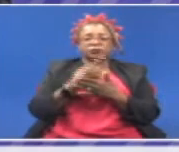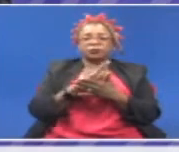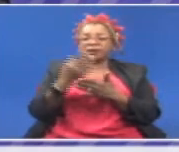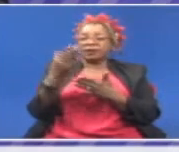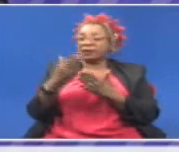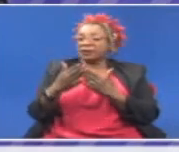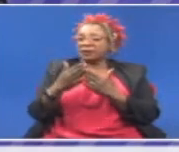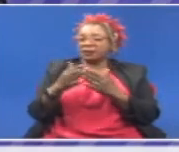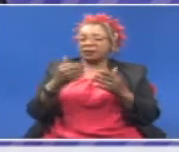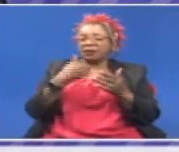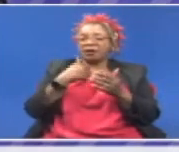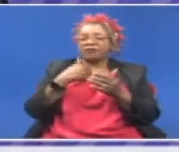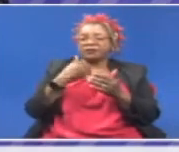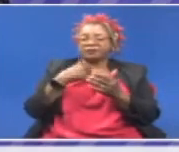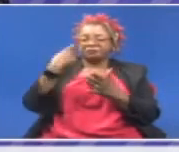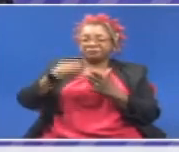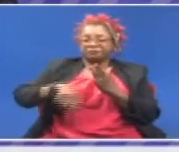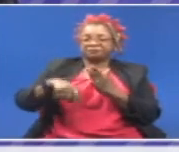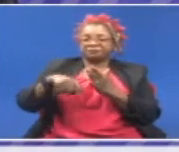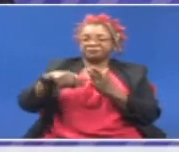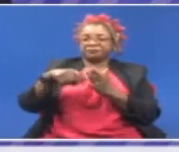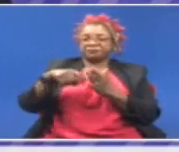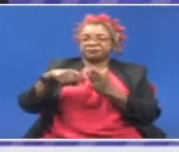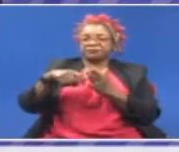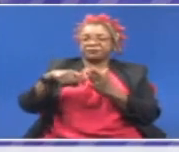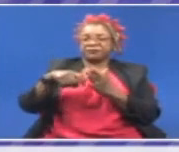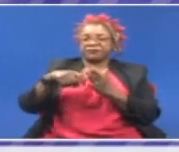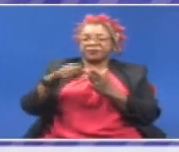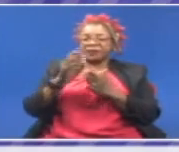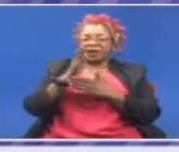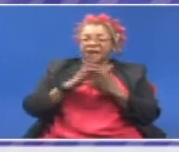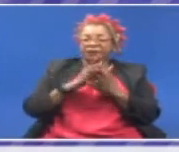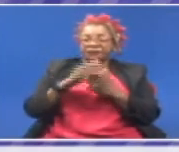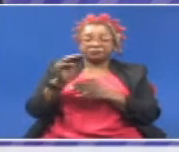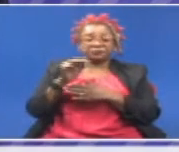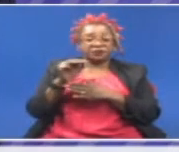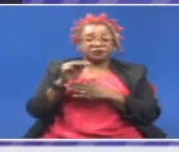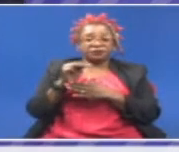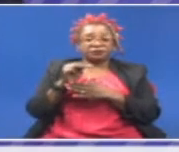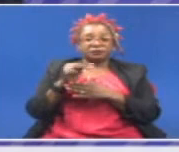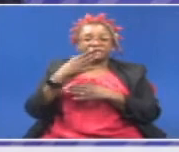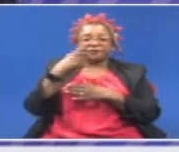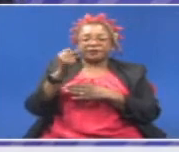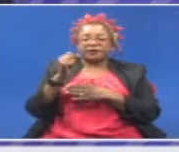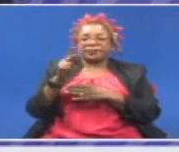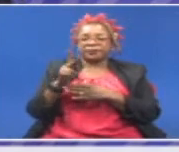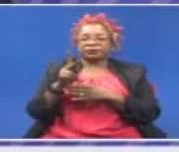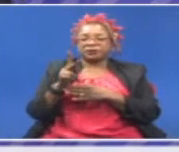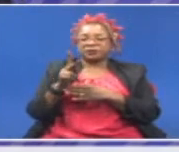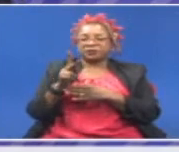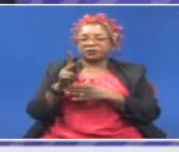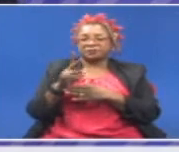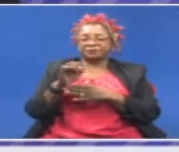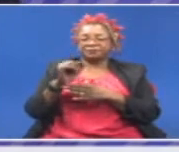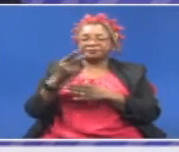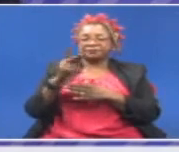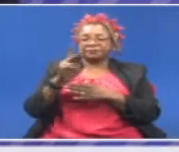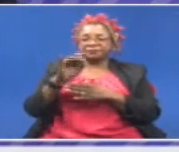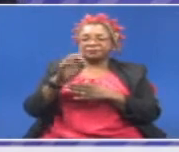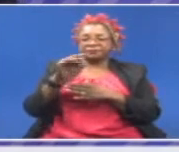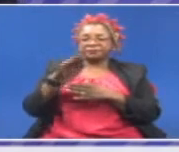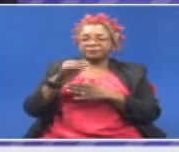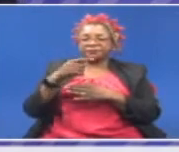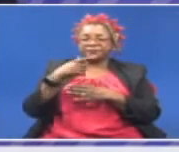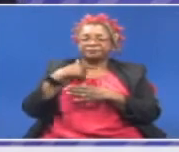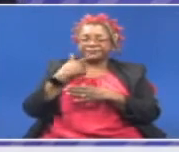alama tatu na kupigwa faini ya shilingi milioni nusu, ikiwa ni nusu milioni hiyo shilingi laki tano. Shikanda anahisi kwamba Homeboys